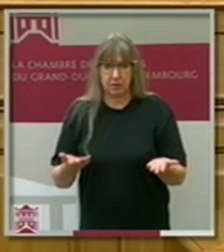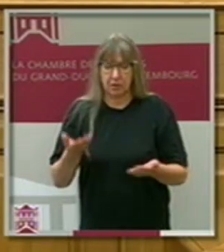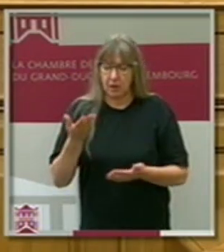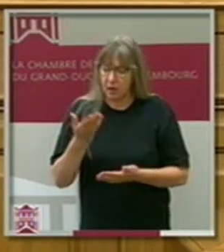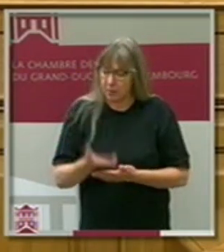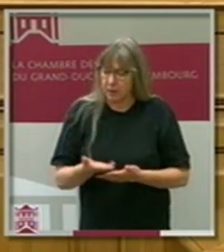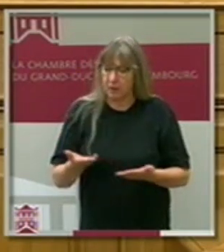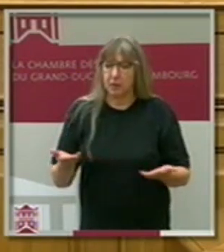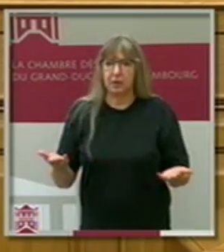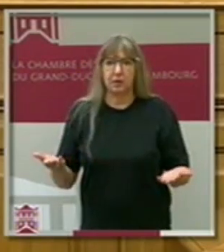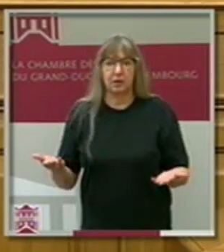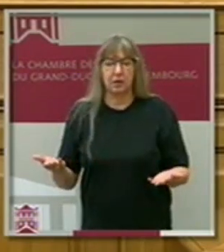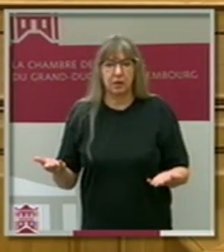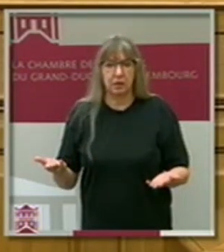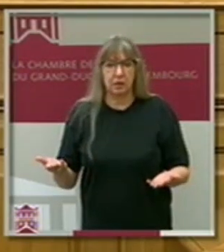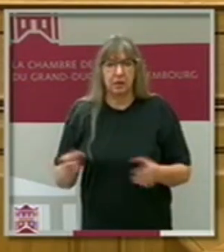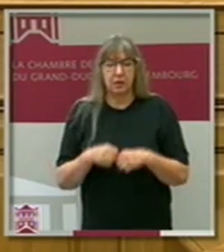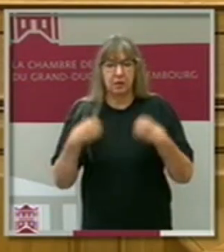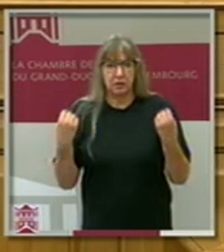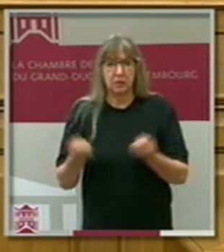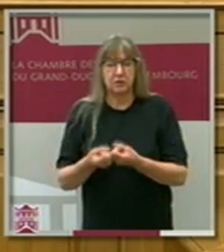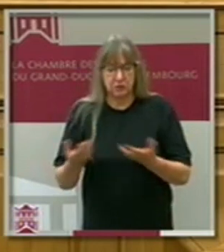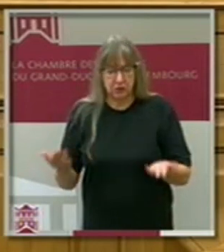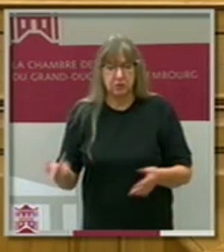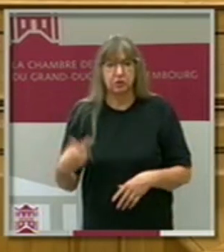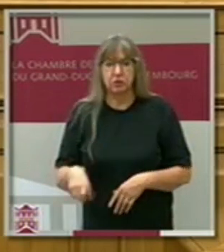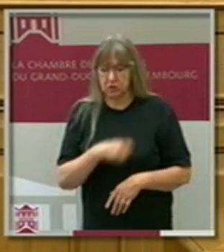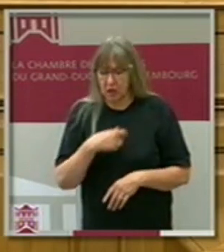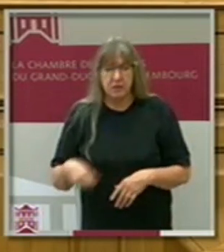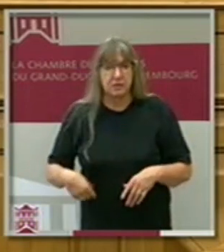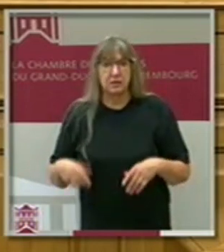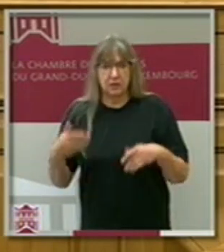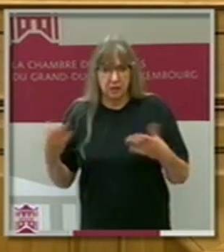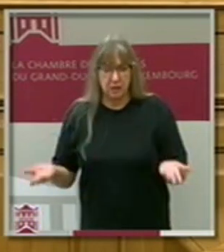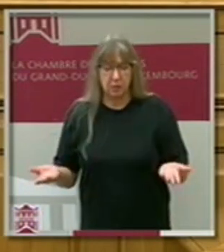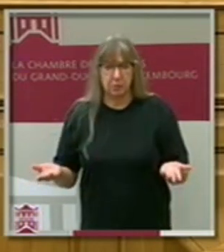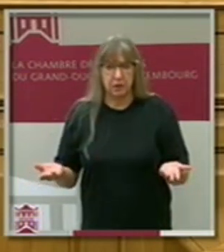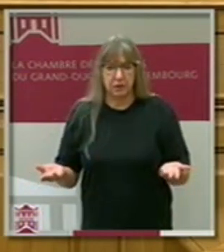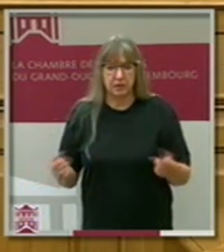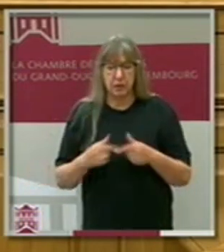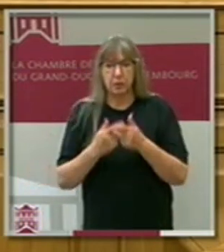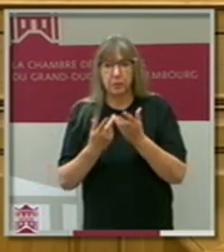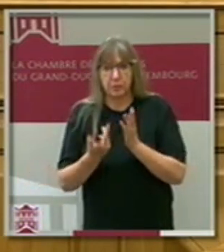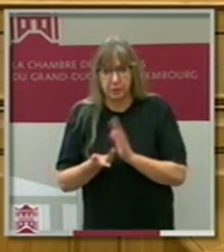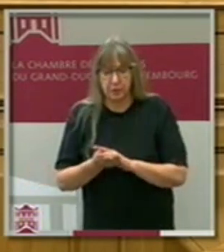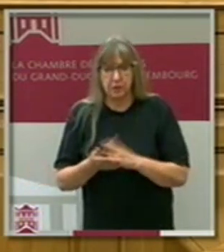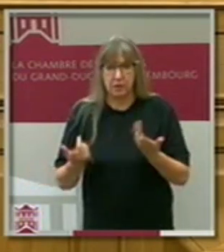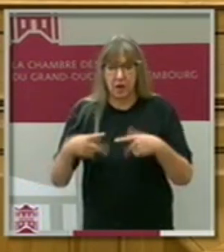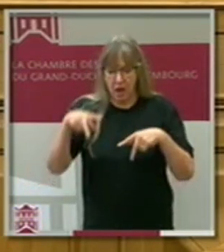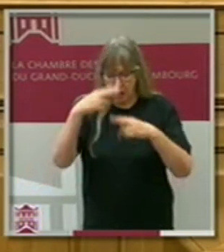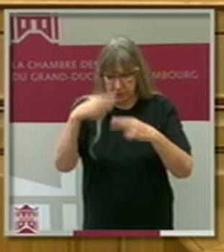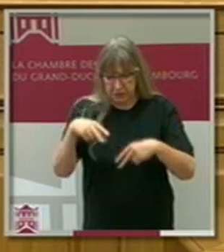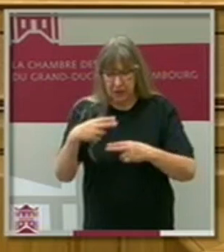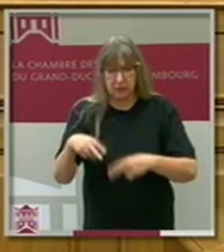an meiner Rede an ein paar Minuten von ihrer Aufmerksamkeit. Also seht ihr weiter, ich lese mich dafür bewusst von